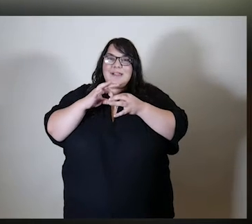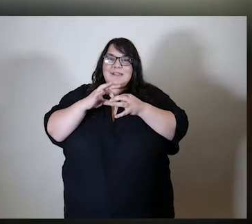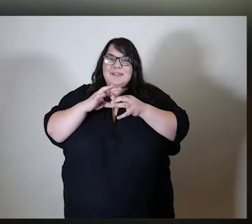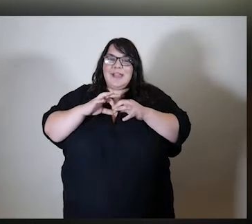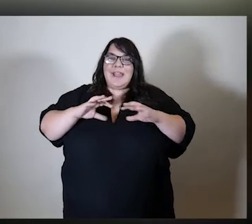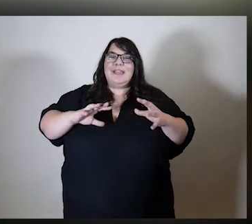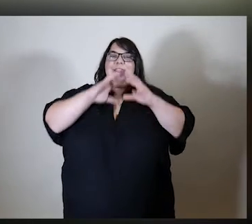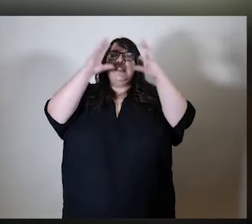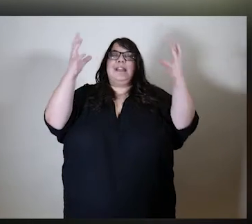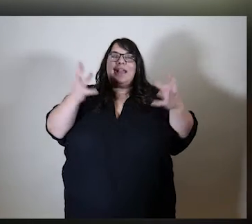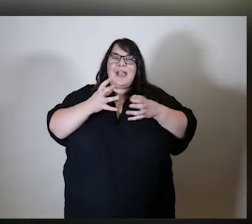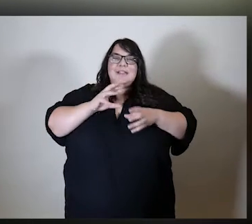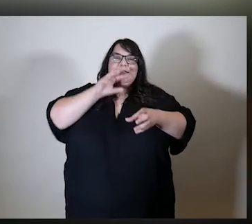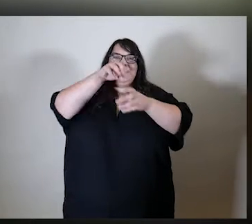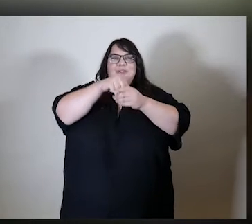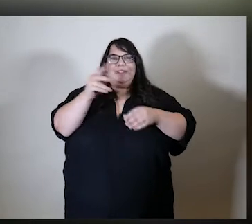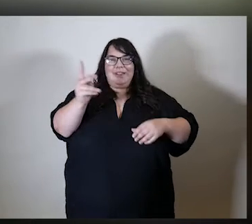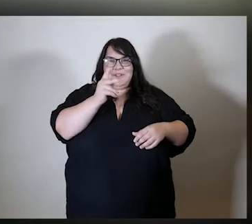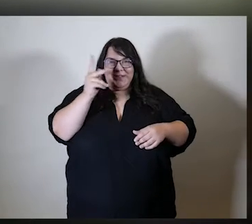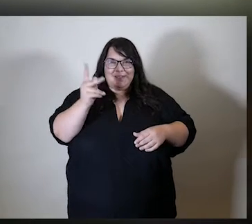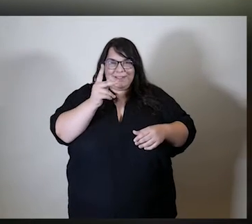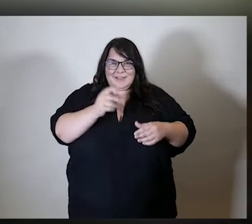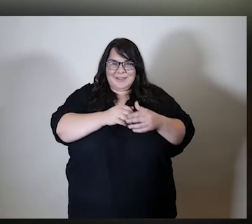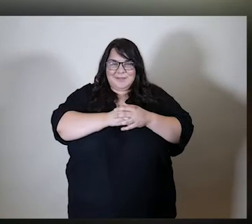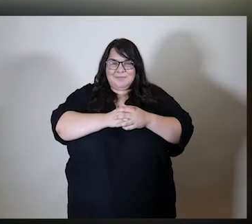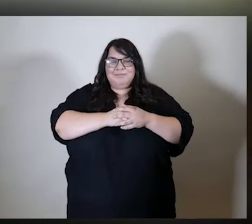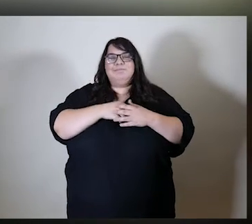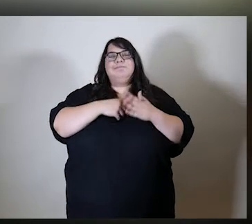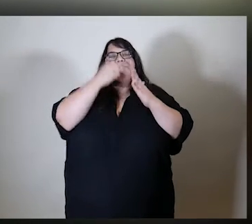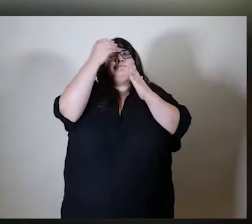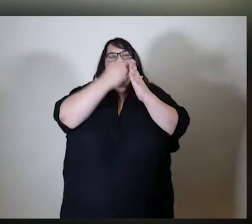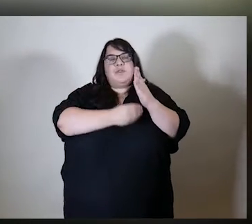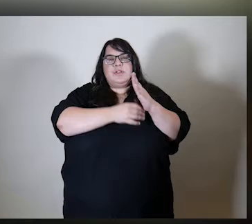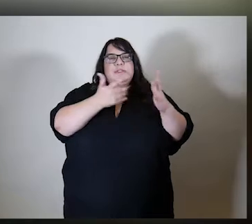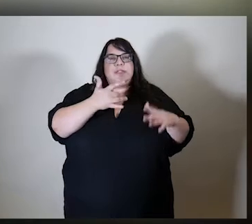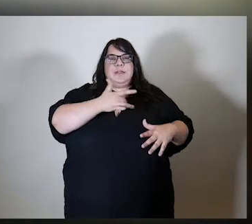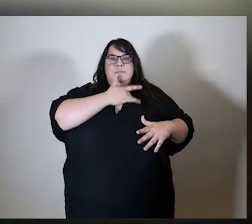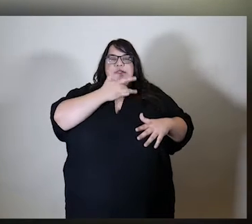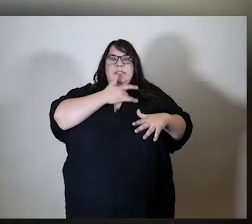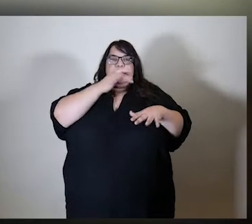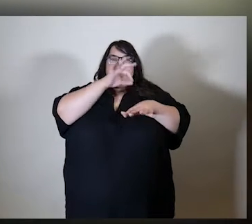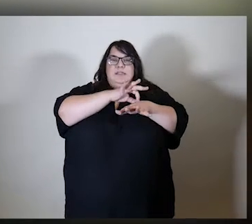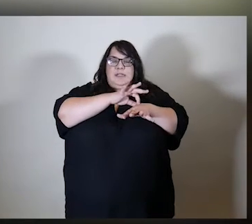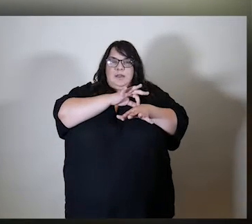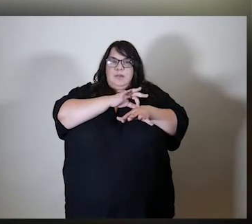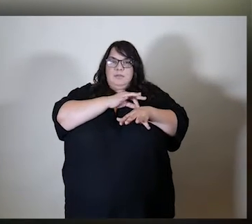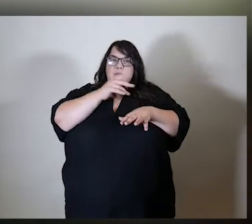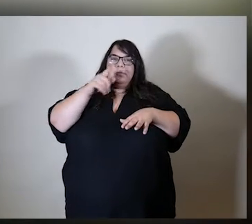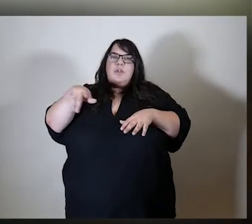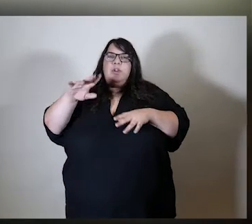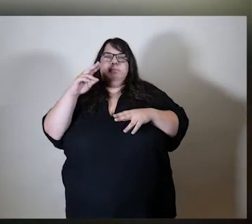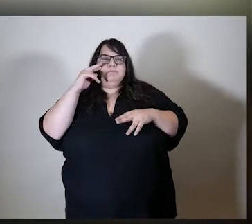γενικά στη συμμετοχή μας στην κοινωνία. Πολλές φορές η ψυχική ασθένεια αντιμετωπίζεται